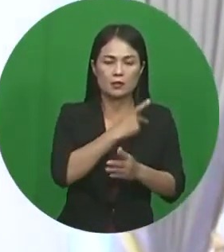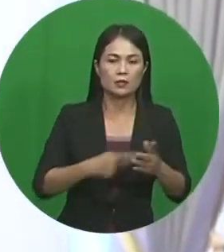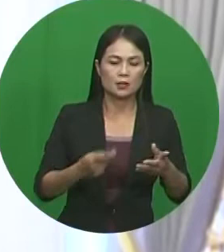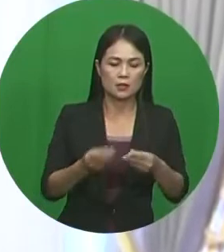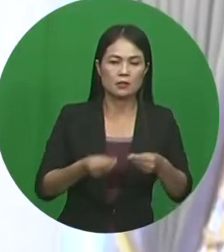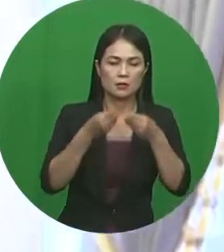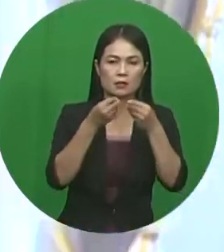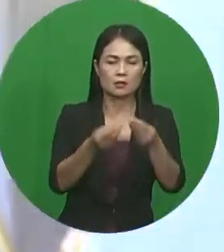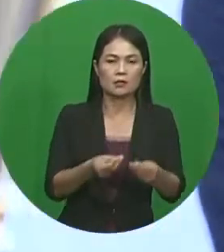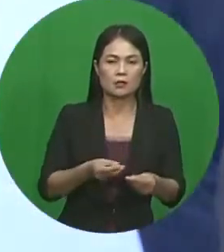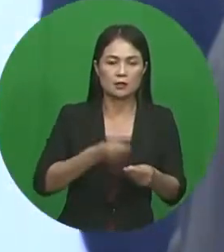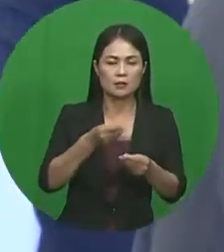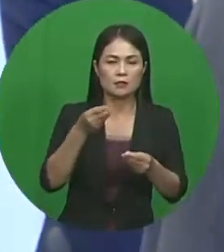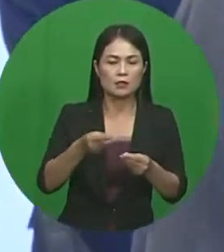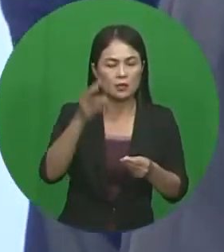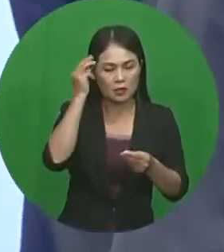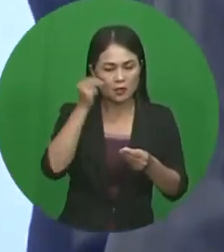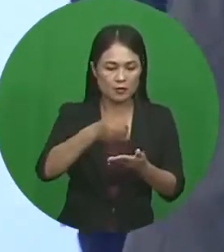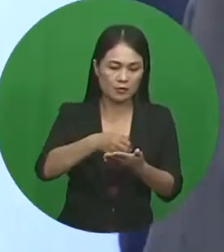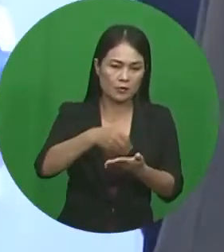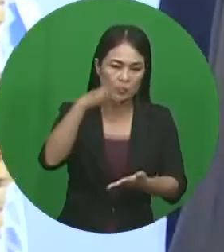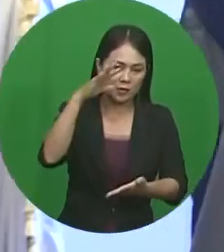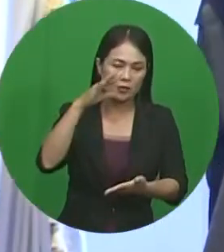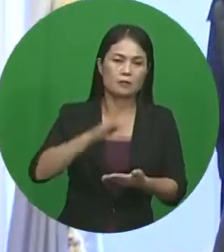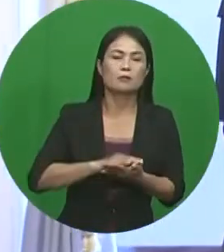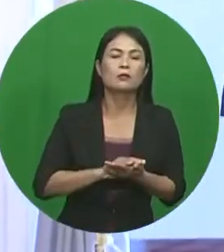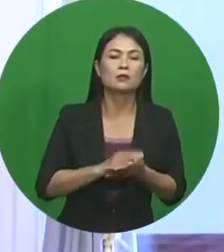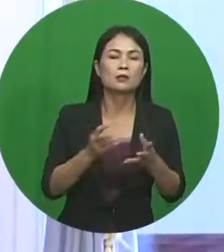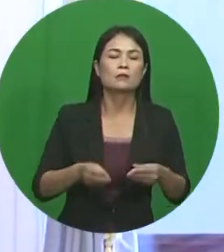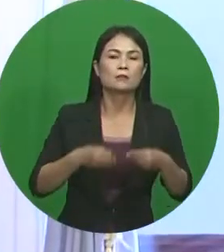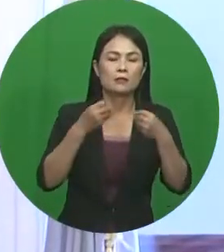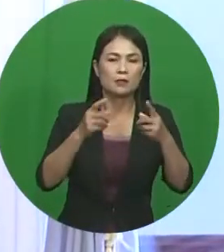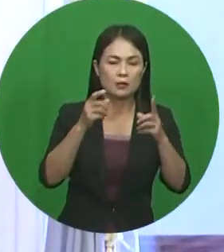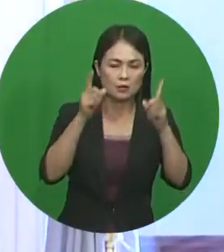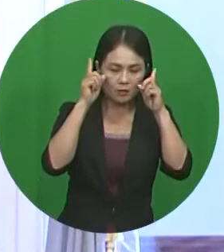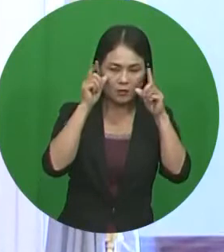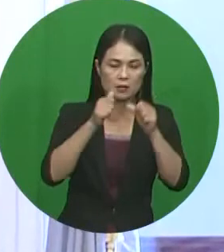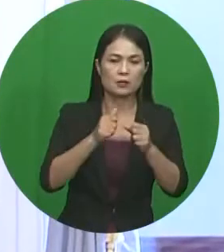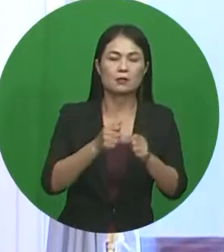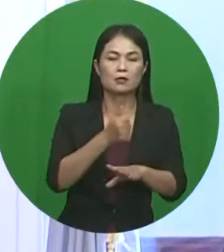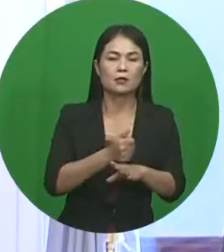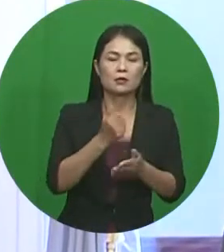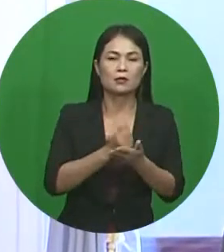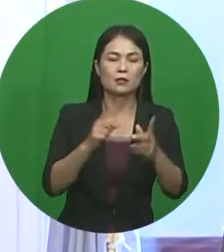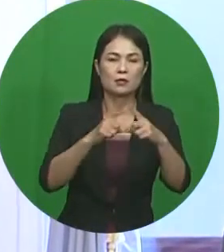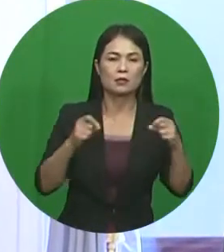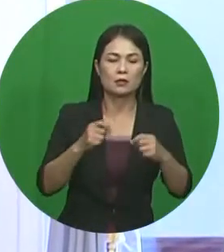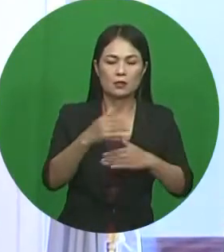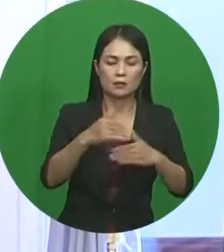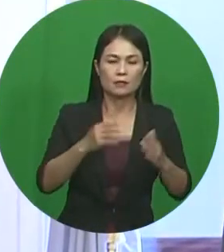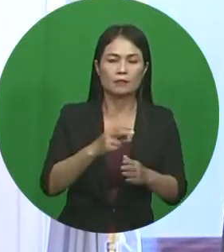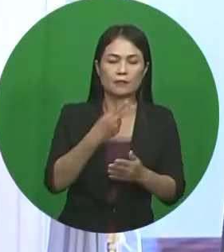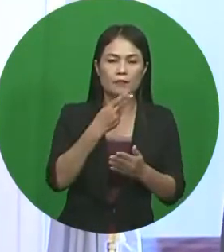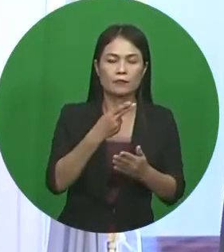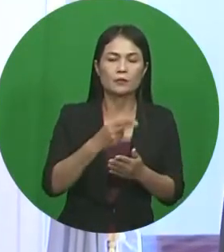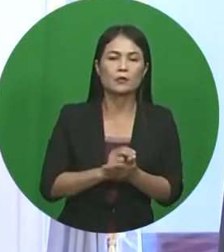ទានវត្ថុអនុស្សាវរីយ៍ដ៏មានតម្លៃខ្ពង់ខ្ពស់ជូនអាដាមអាកិរិទ្ធទូតជប៉ុនទទួលបានប្រអប់បារីប្រាក់លម្